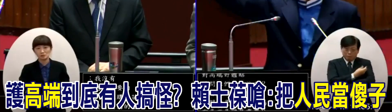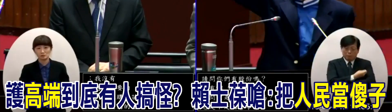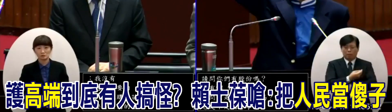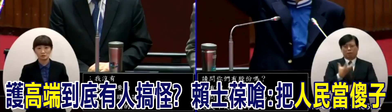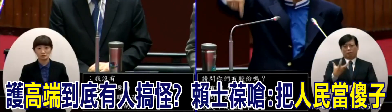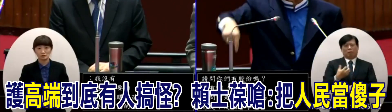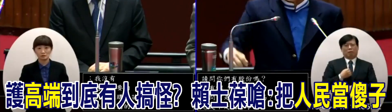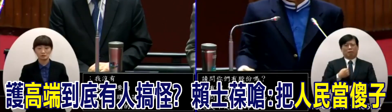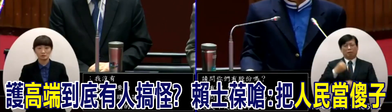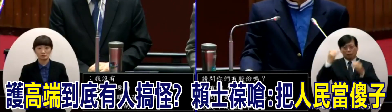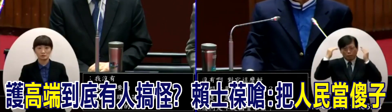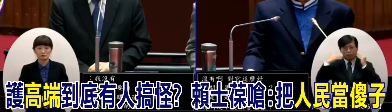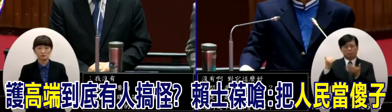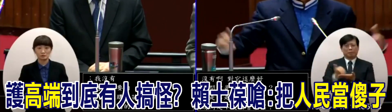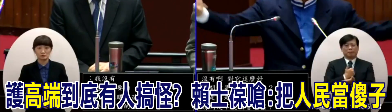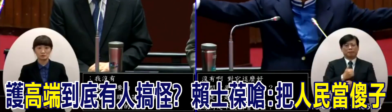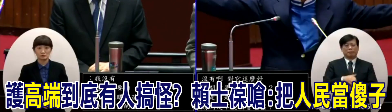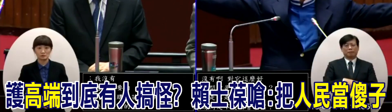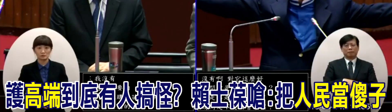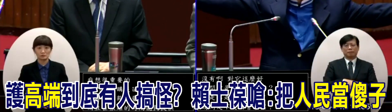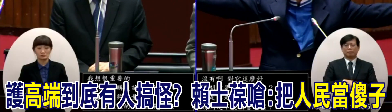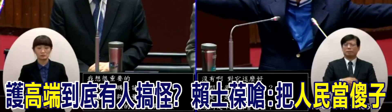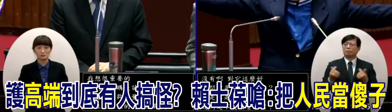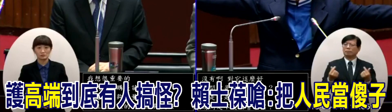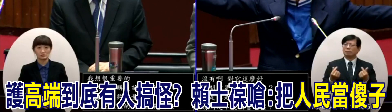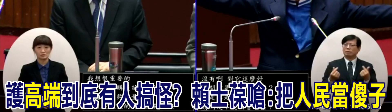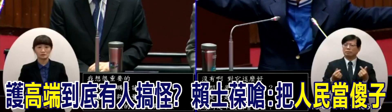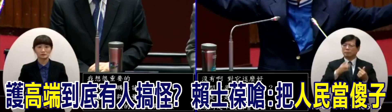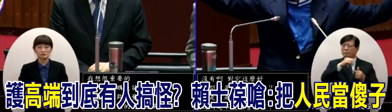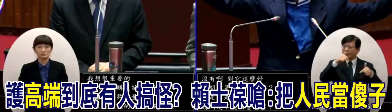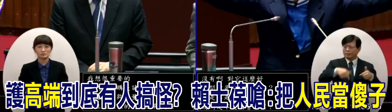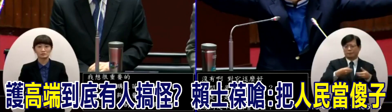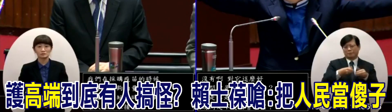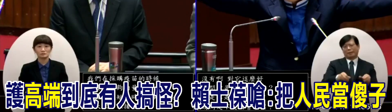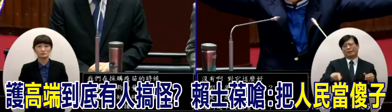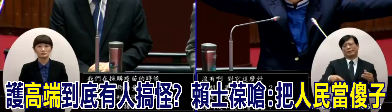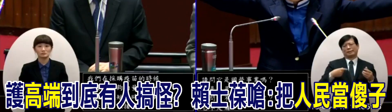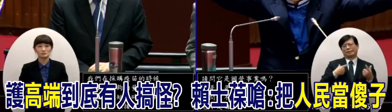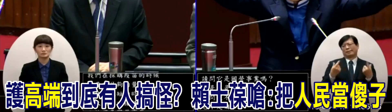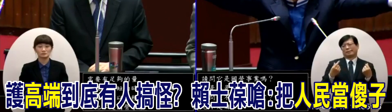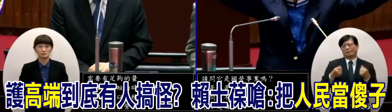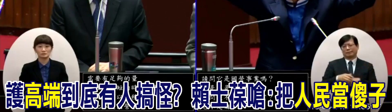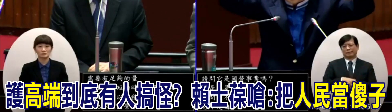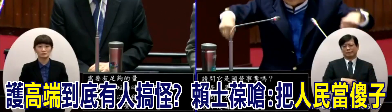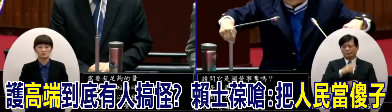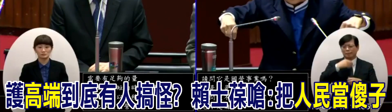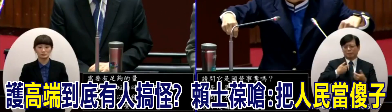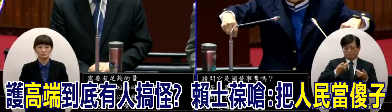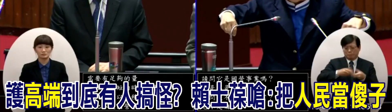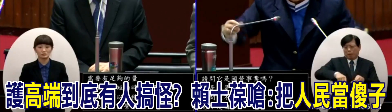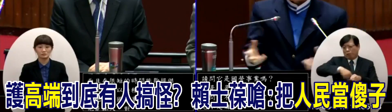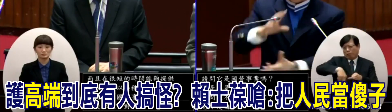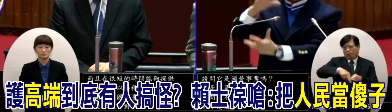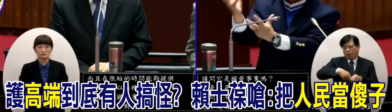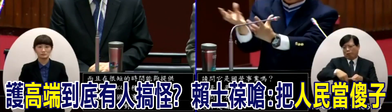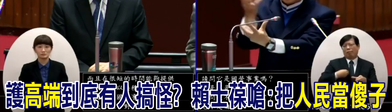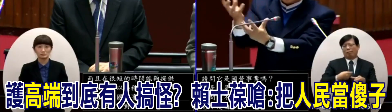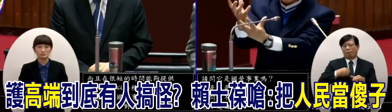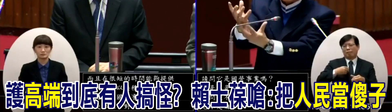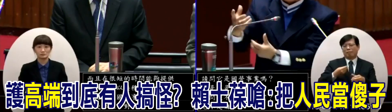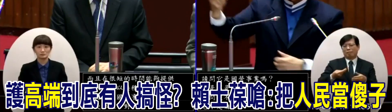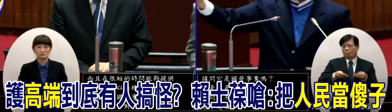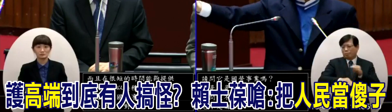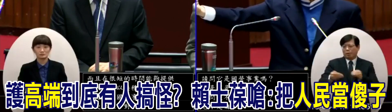知道，韩国进来的，劣势那个巴西蛋一蛋进来，一天进来包